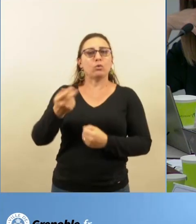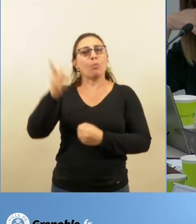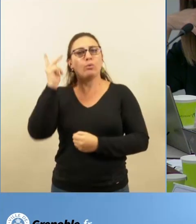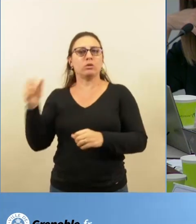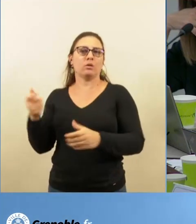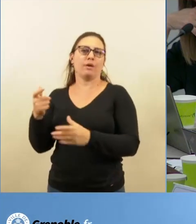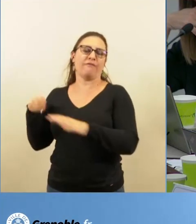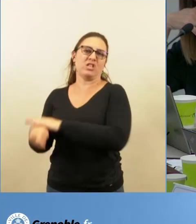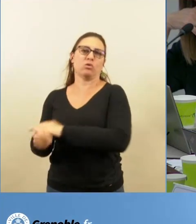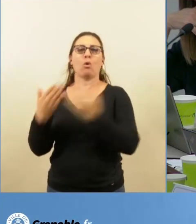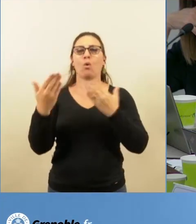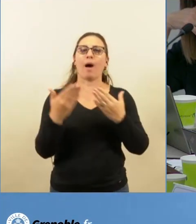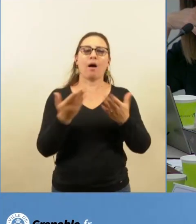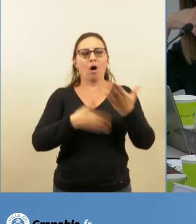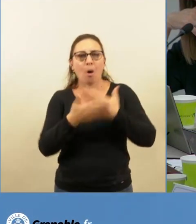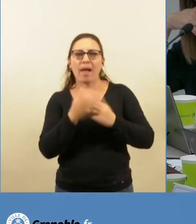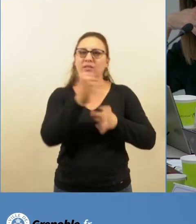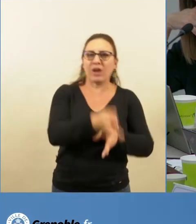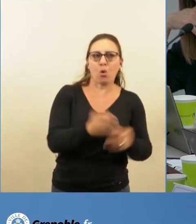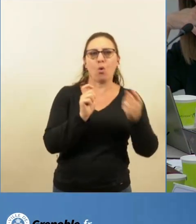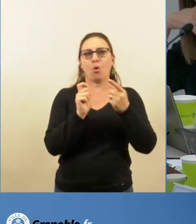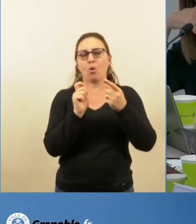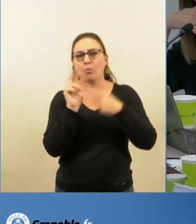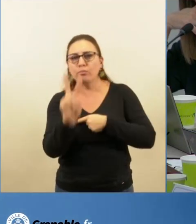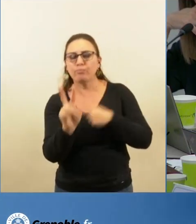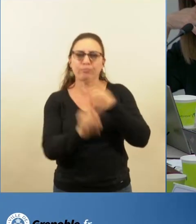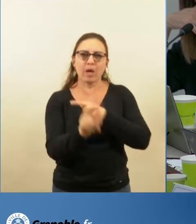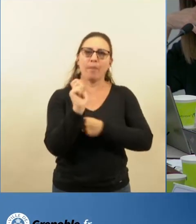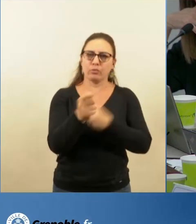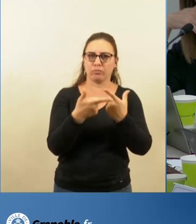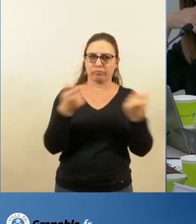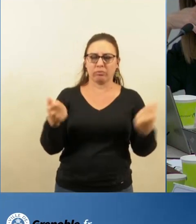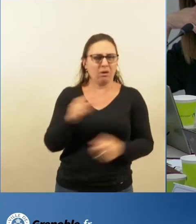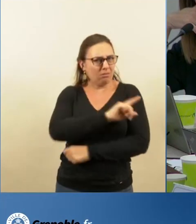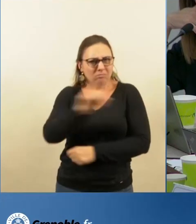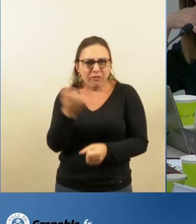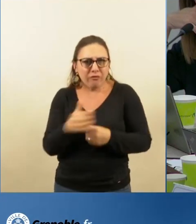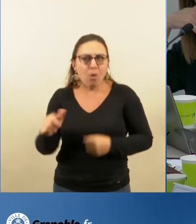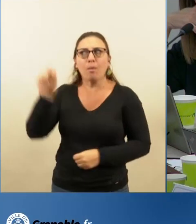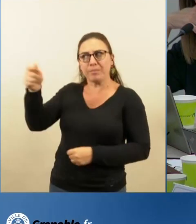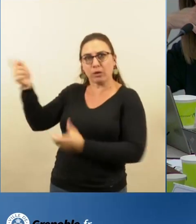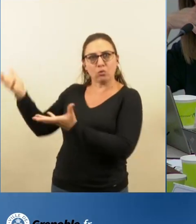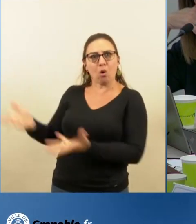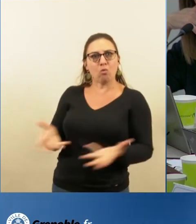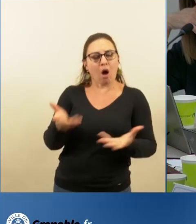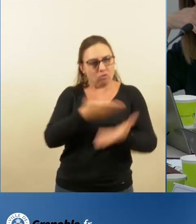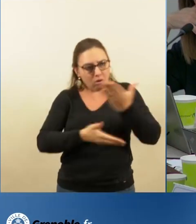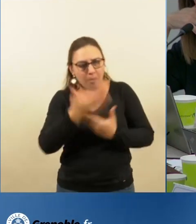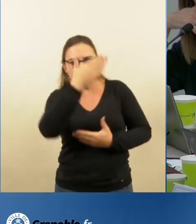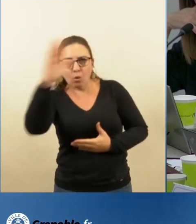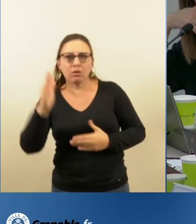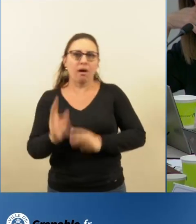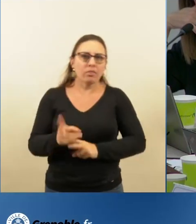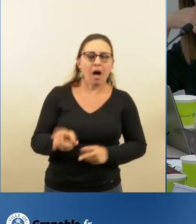mais c'est faux la priorité la métropole est bien évidemment d'encourager le report modal d'ailleurs la